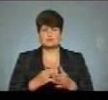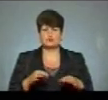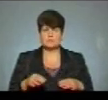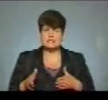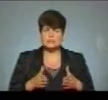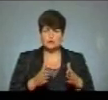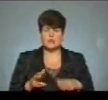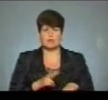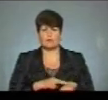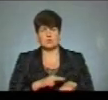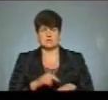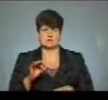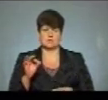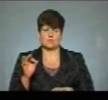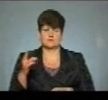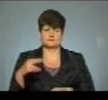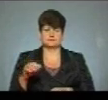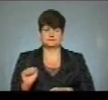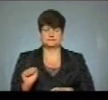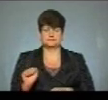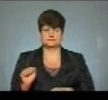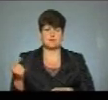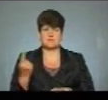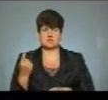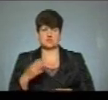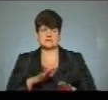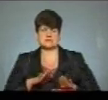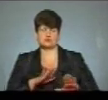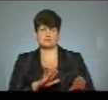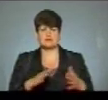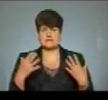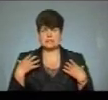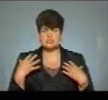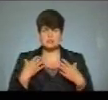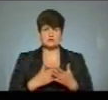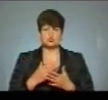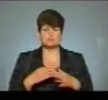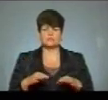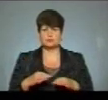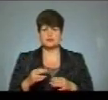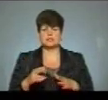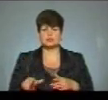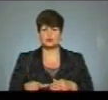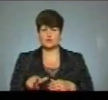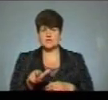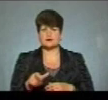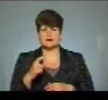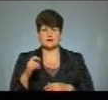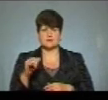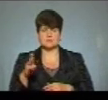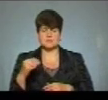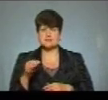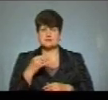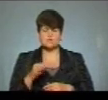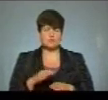доріг, поліції та облдержадміністрації. Перший заступник начальника служби автомобільних доріг Володимир Хімій повідомив, що повністю